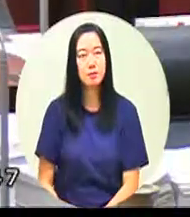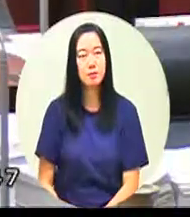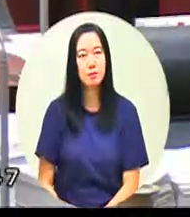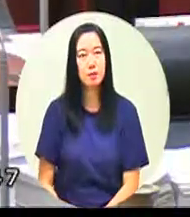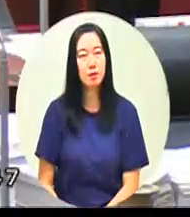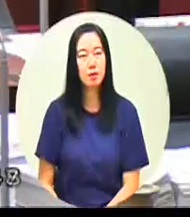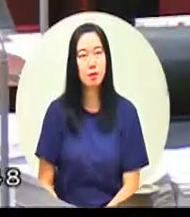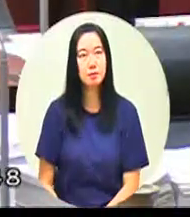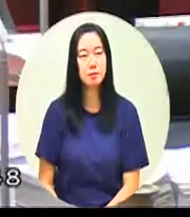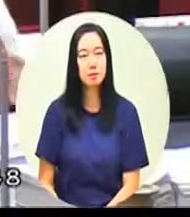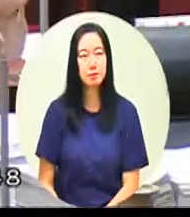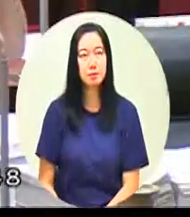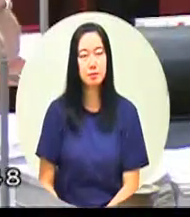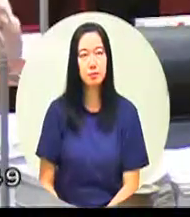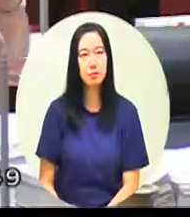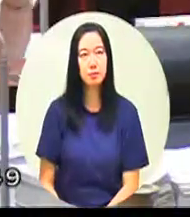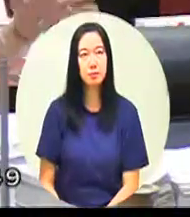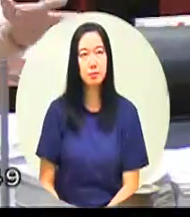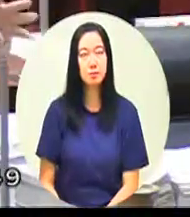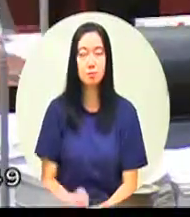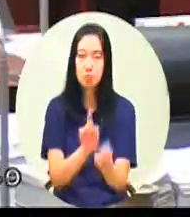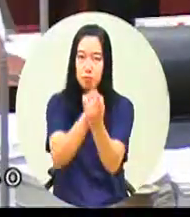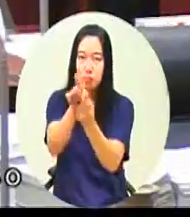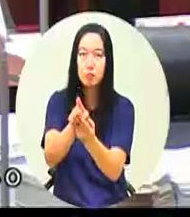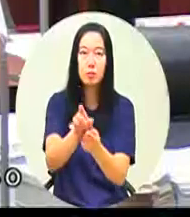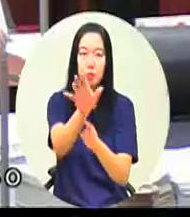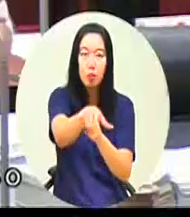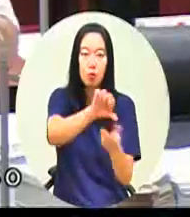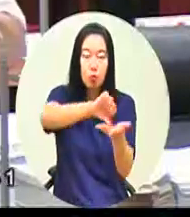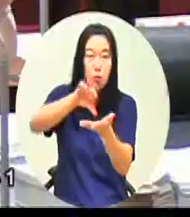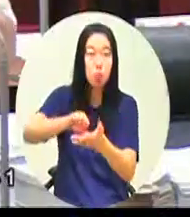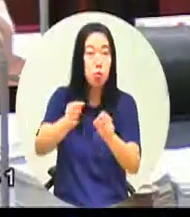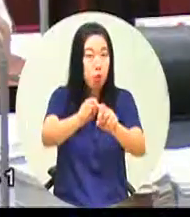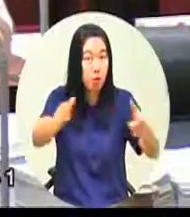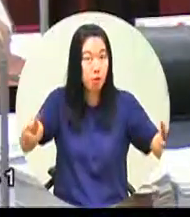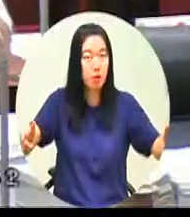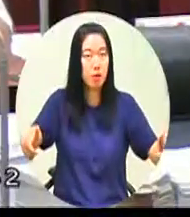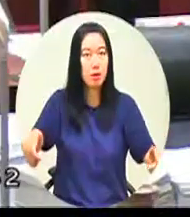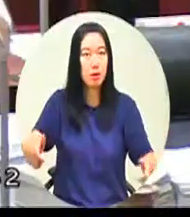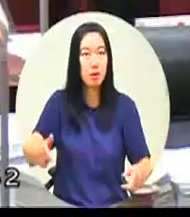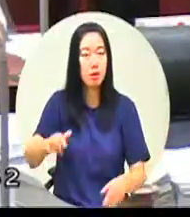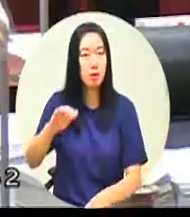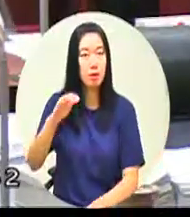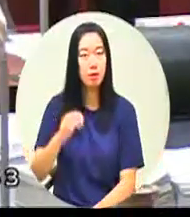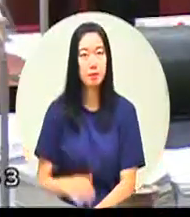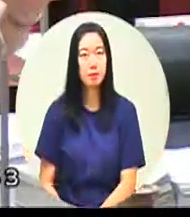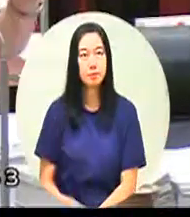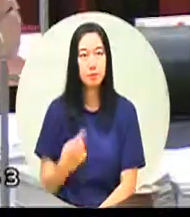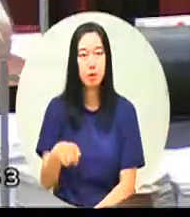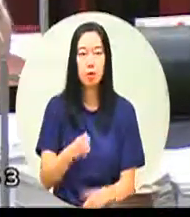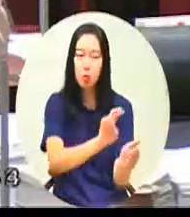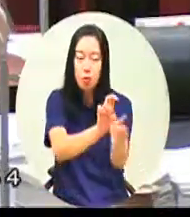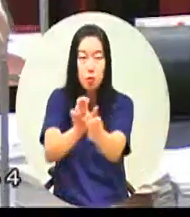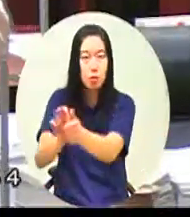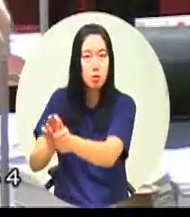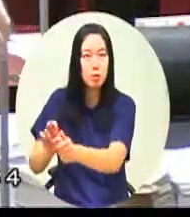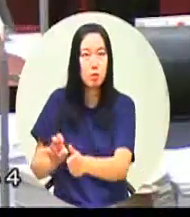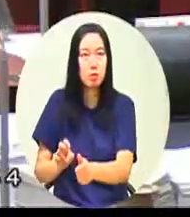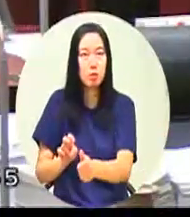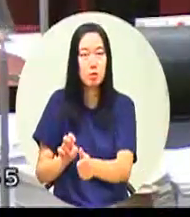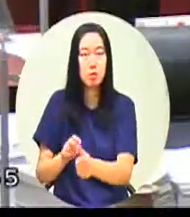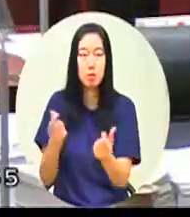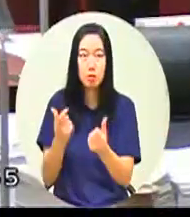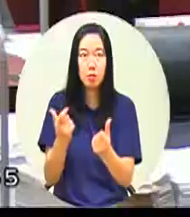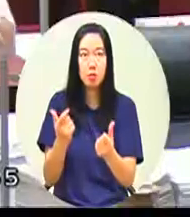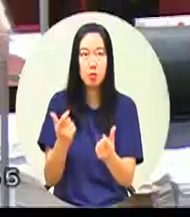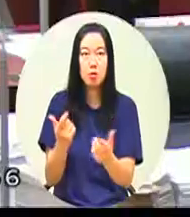哦啊、所以对各种的农产品啊，哦、啊，也迄个算讲，哦，要照顾的这个所下